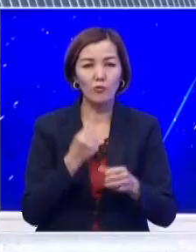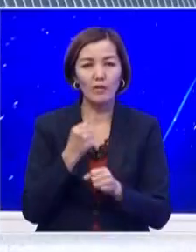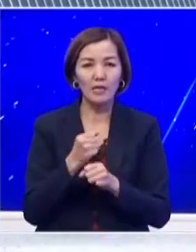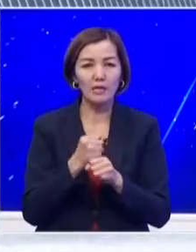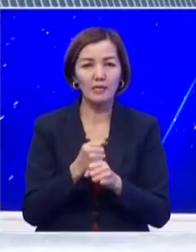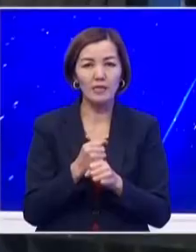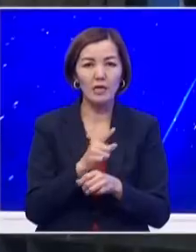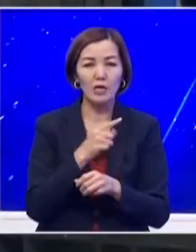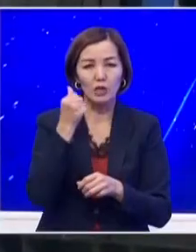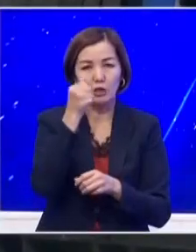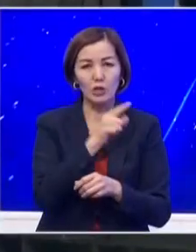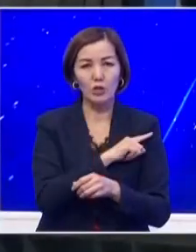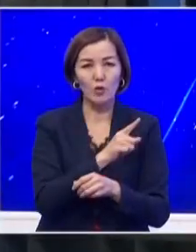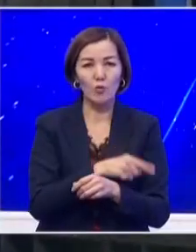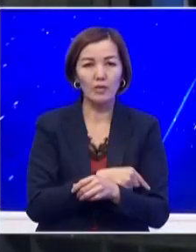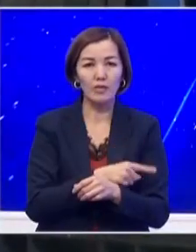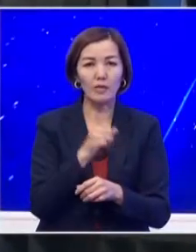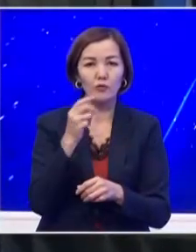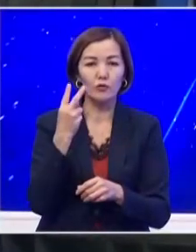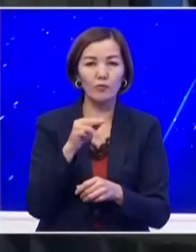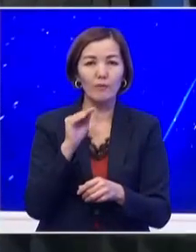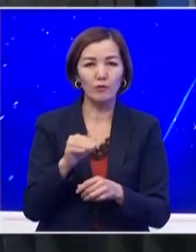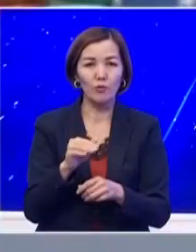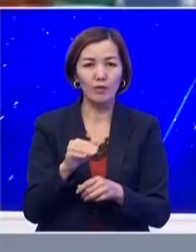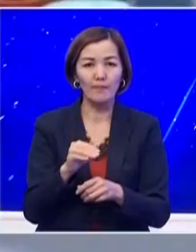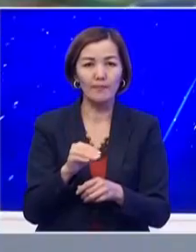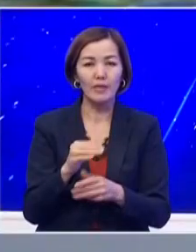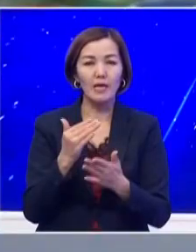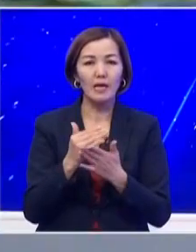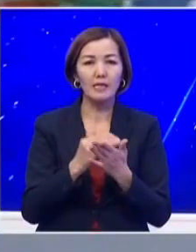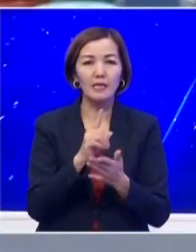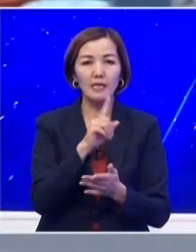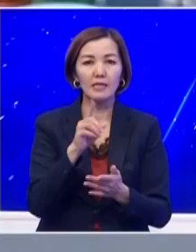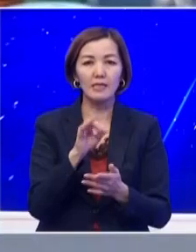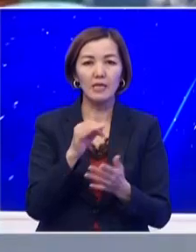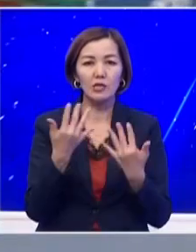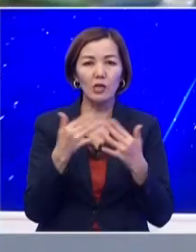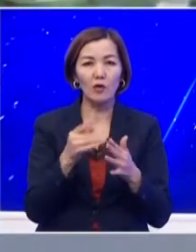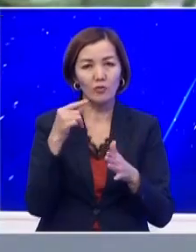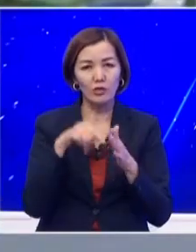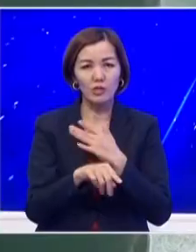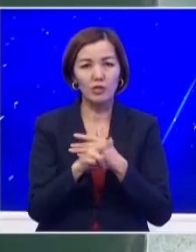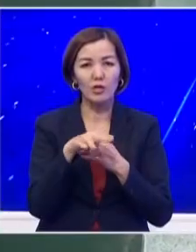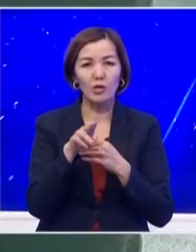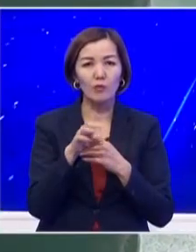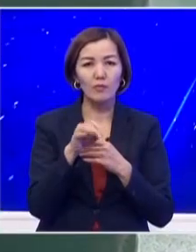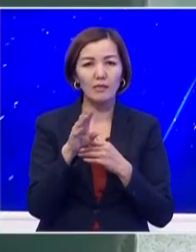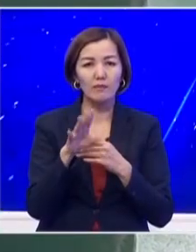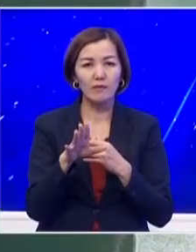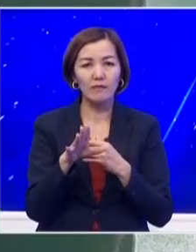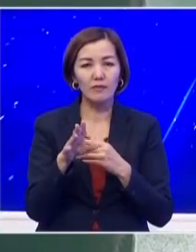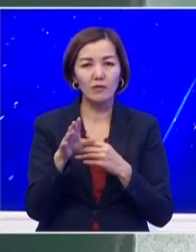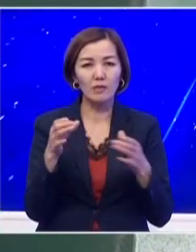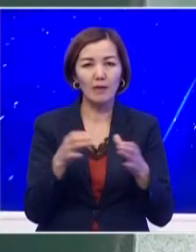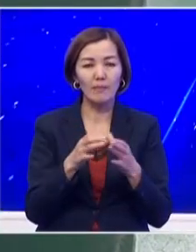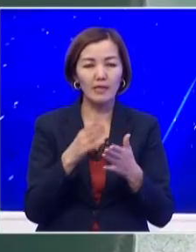өңдеумен айналысады. Жылдық қуаттылығына келсек, 120 мың тоннаға дейін. Қатарында Заречный ауылындағы Дорпласт